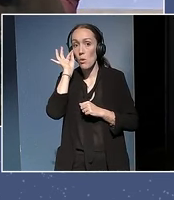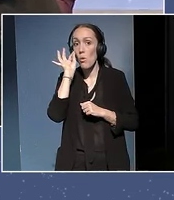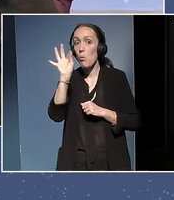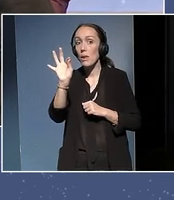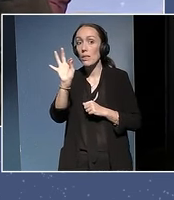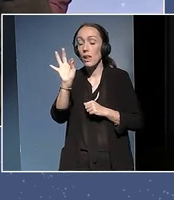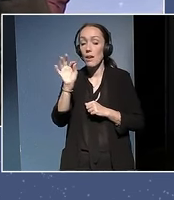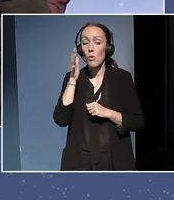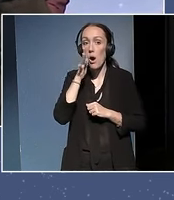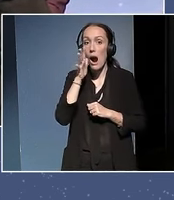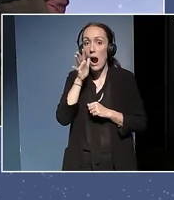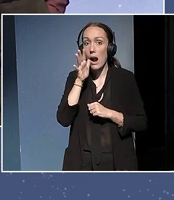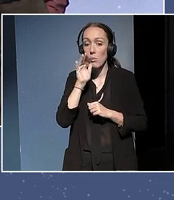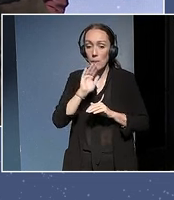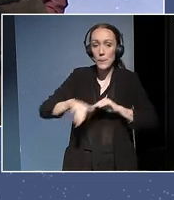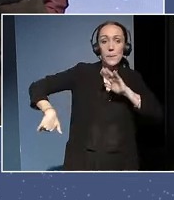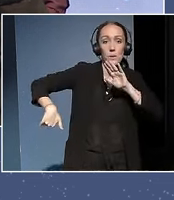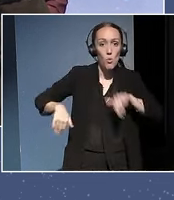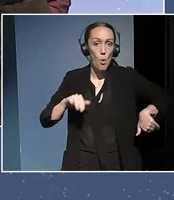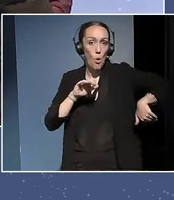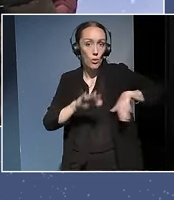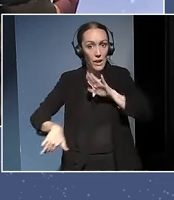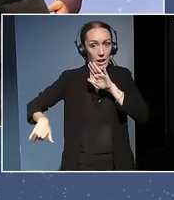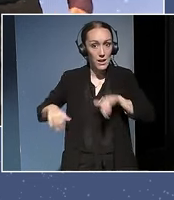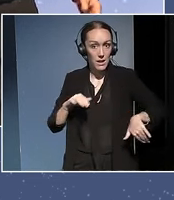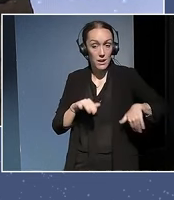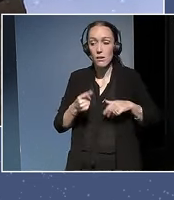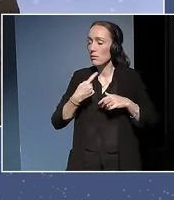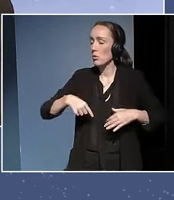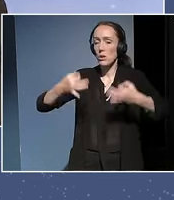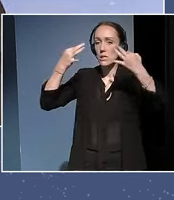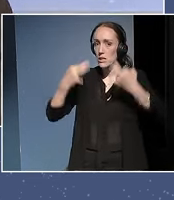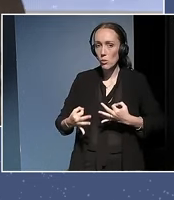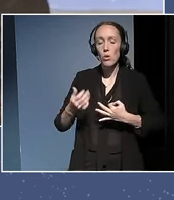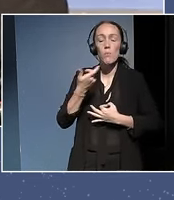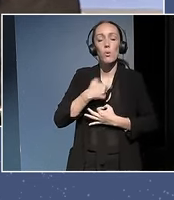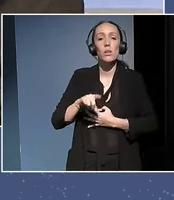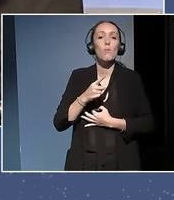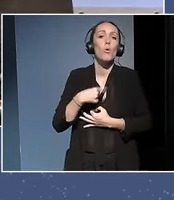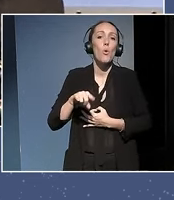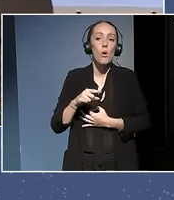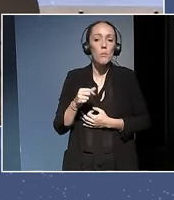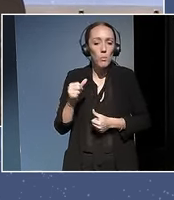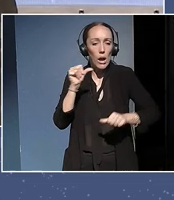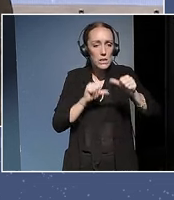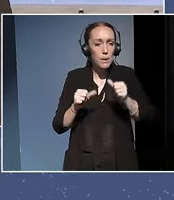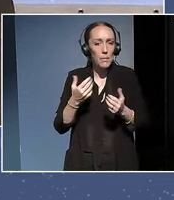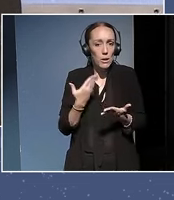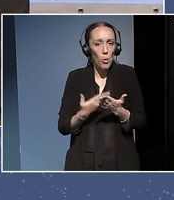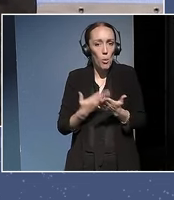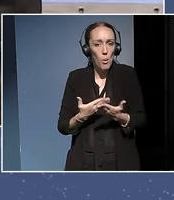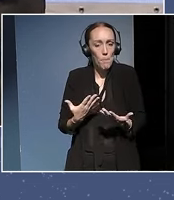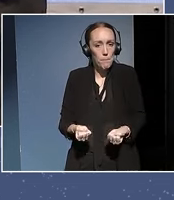in acqua e noi ne siamo convinti Anche perché abbiamo fatto delle prove sperimentali Vedremo Poi un